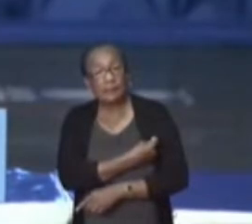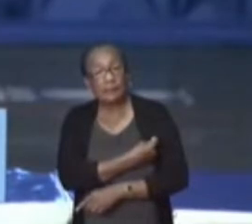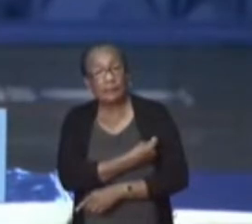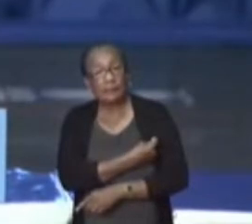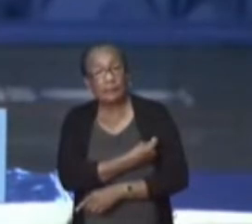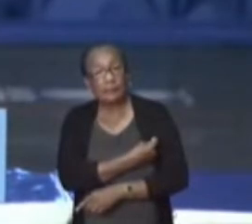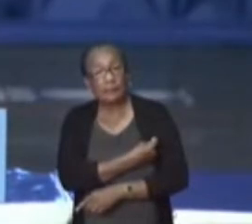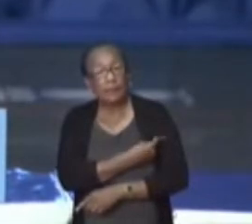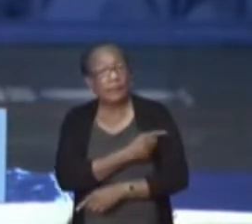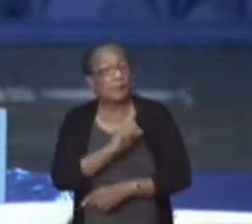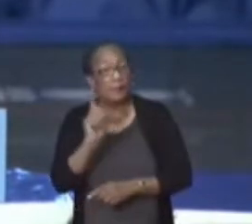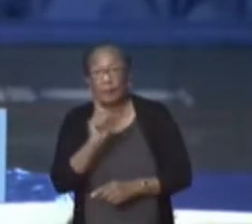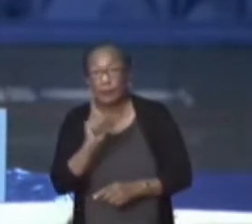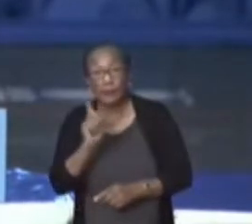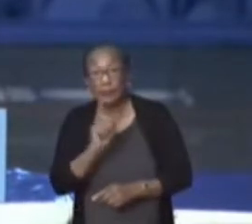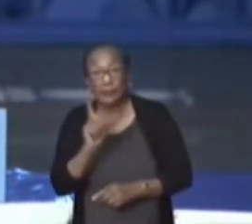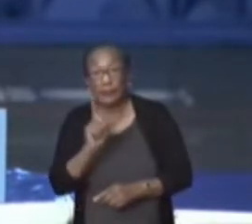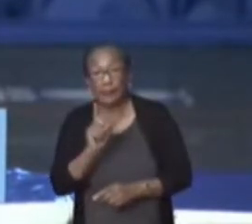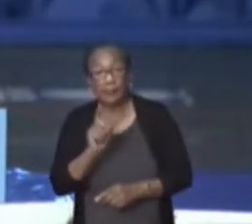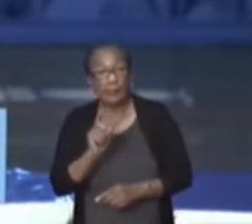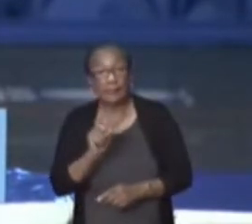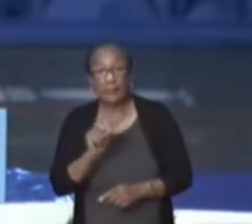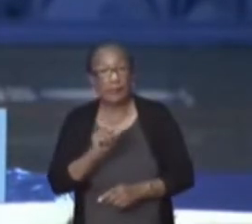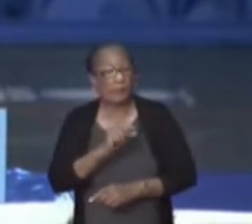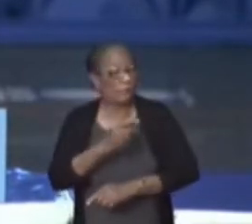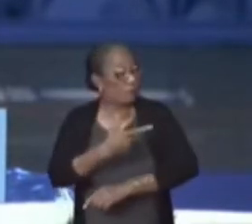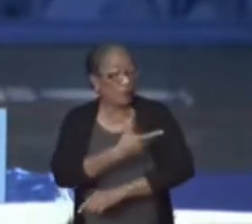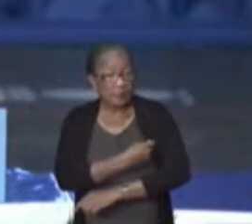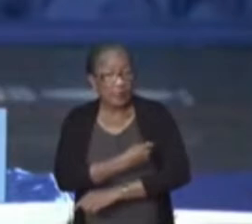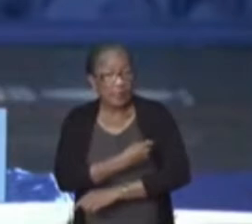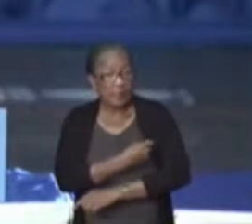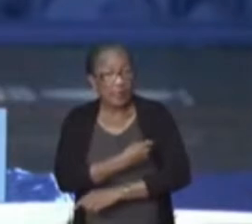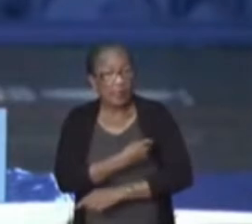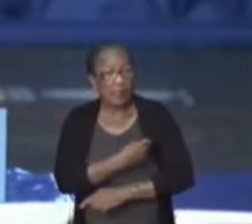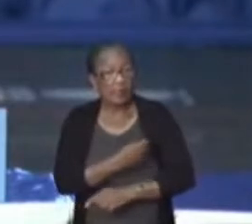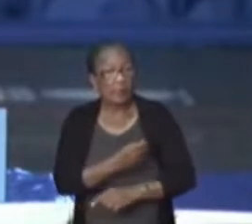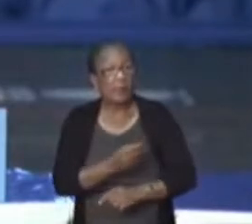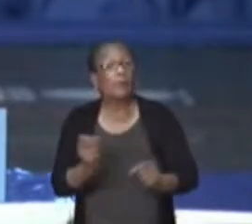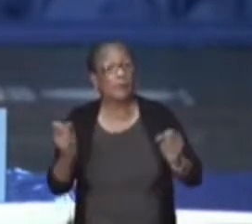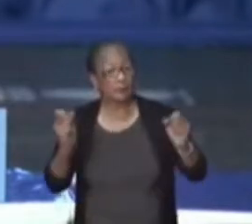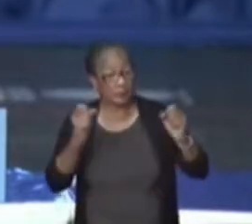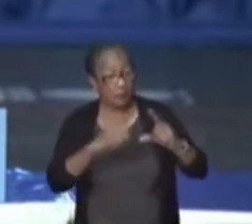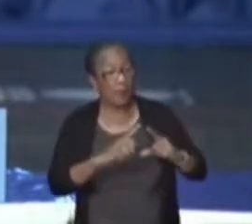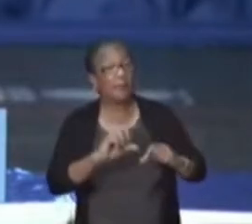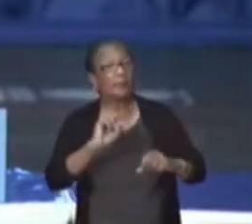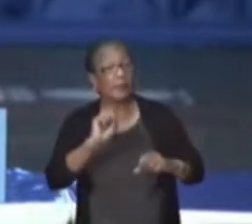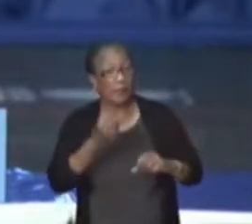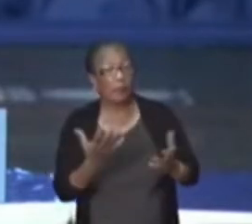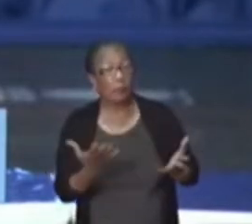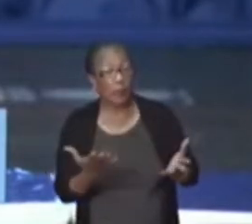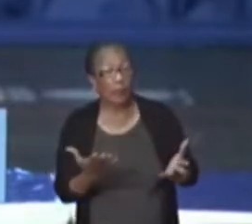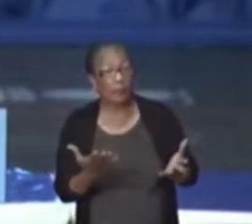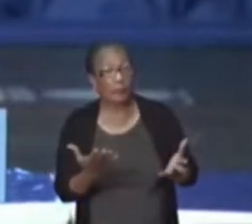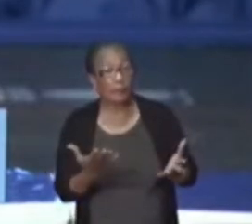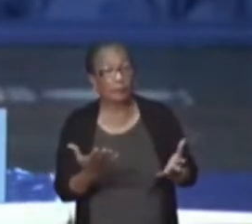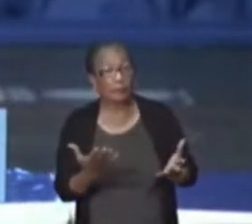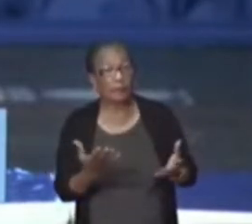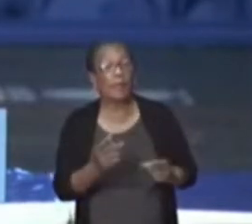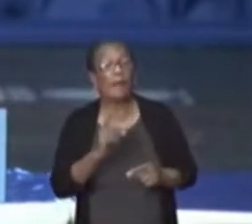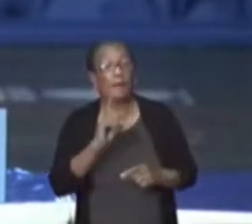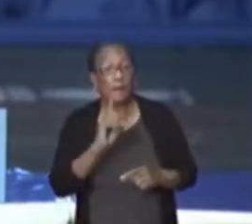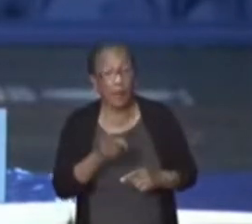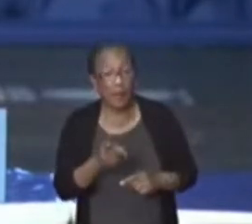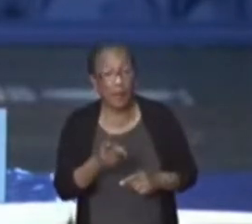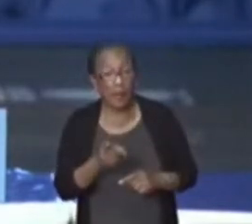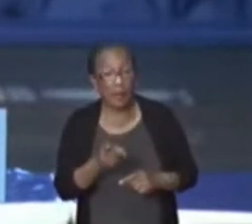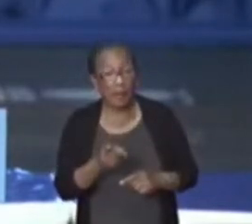niet betekent dat je niet besmet kan raken. Het vaccineren betekent niet dat je besmet kan raken. Maar wat het